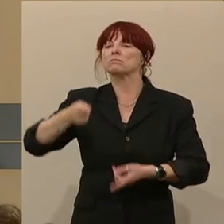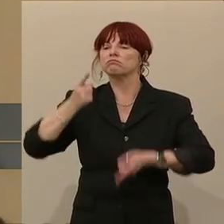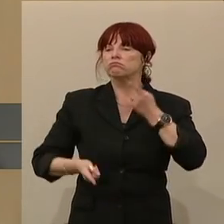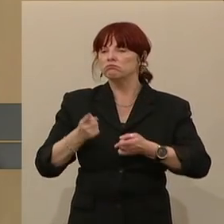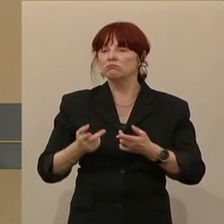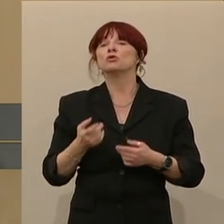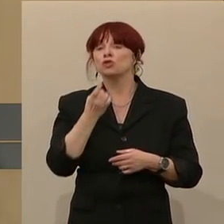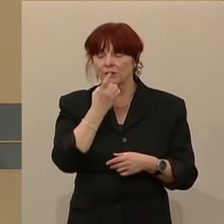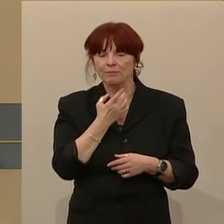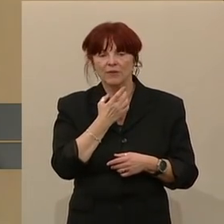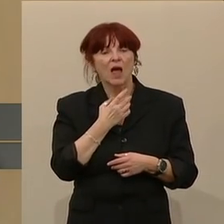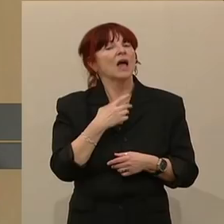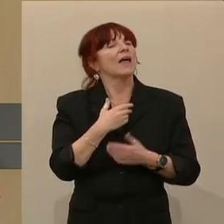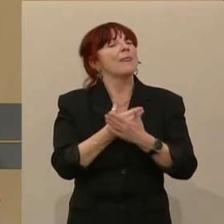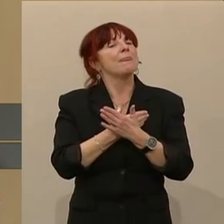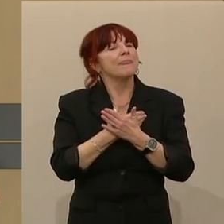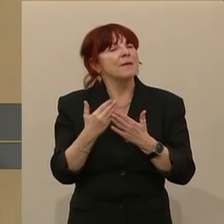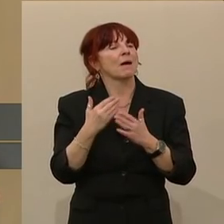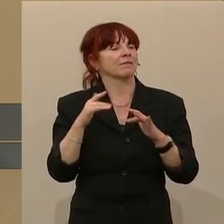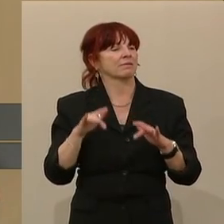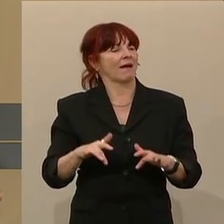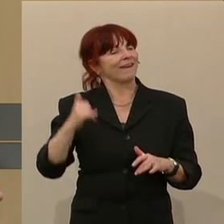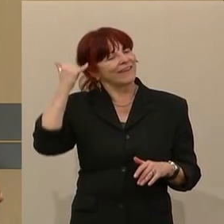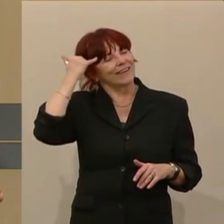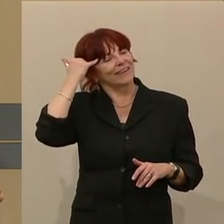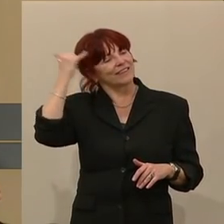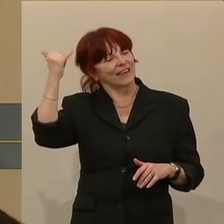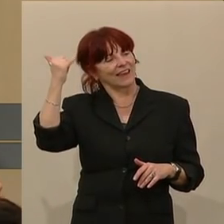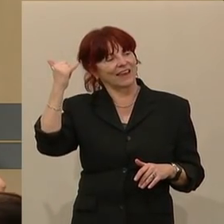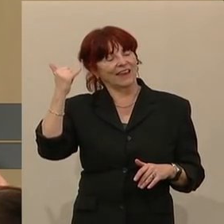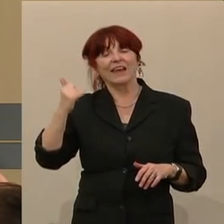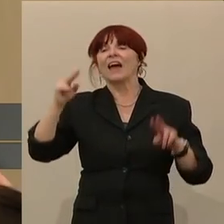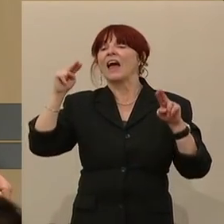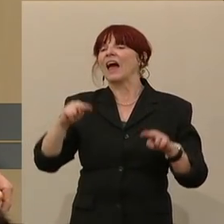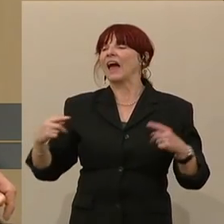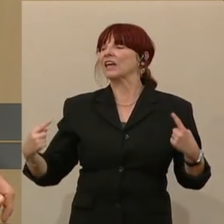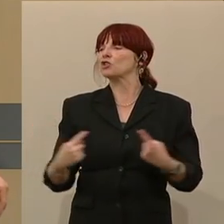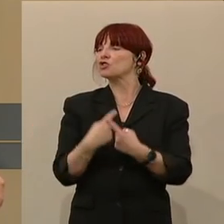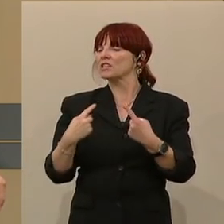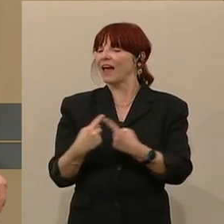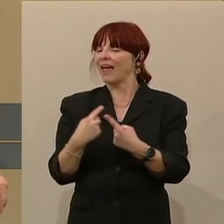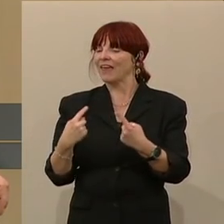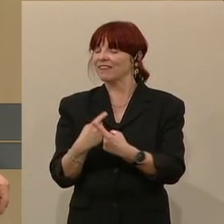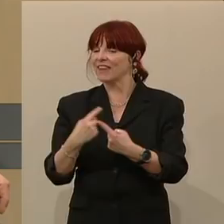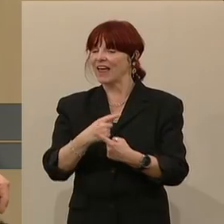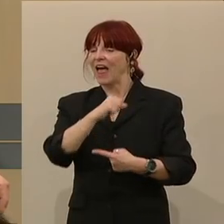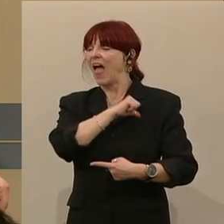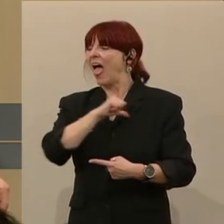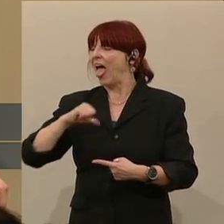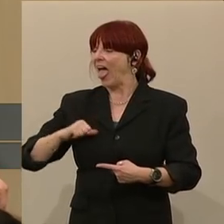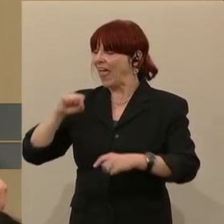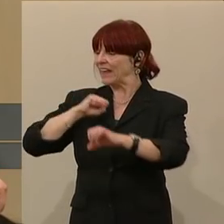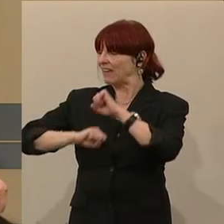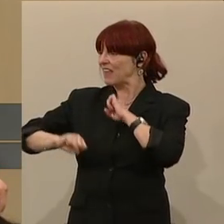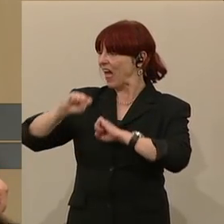die Idee kommen, dass man in einem Rechtsstreit den eigenen Anwalt von der Gegenseite aussuchen lässt und